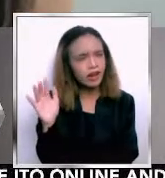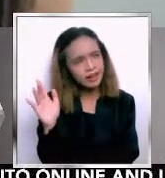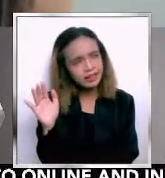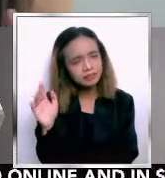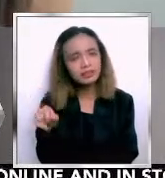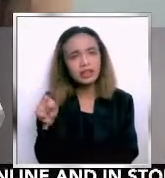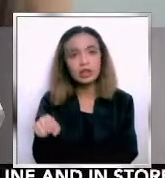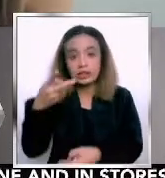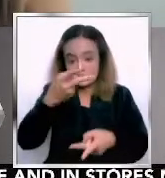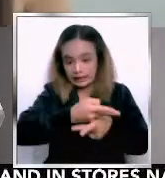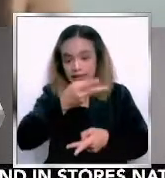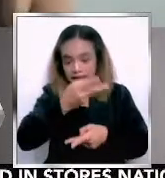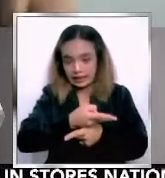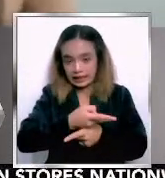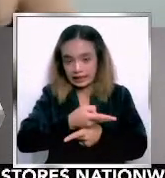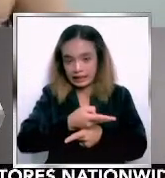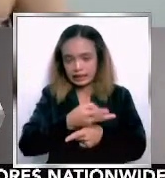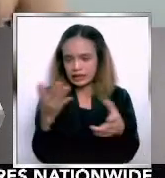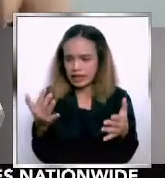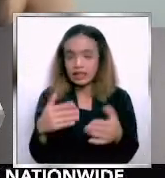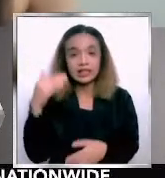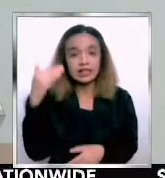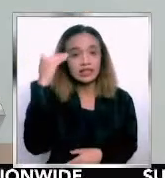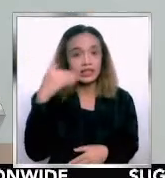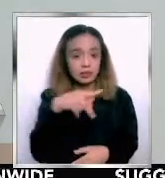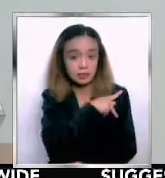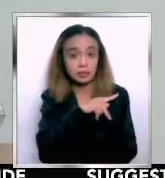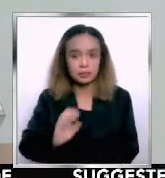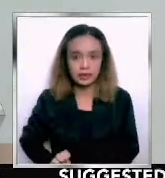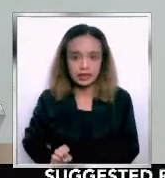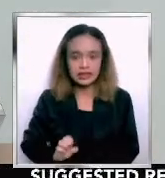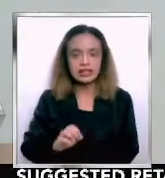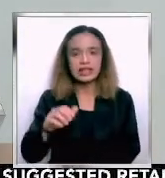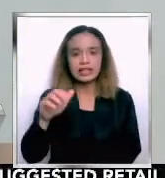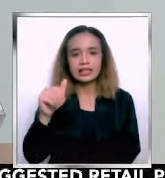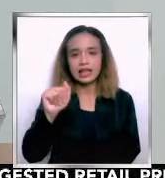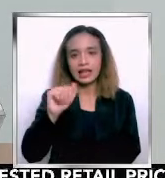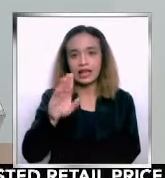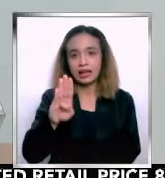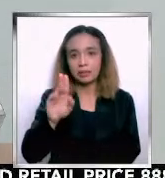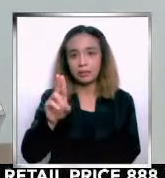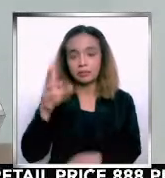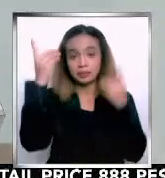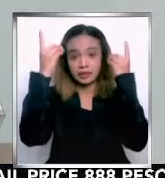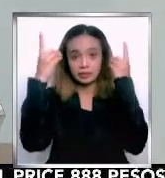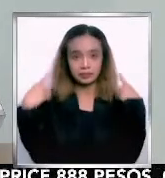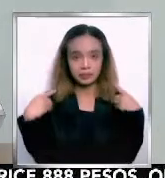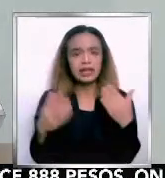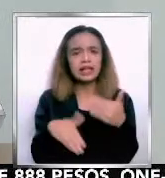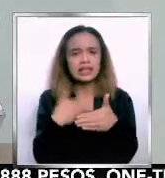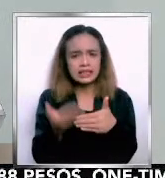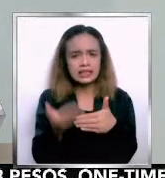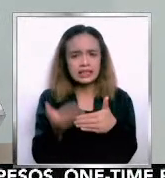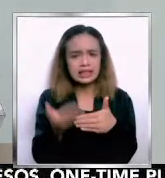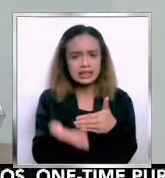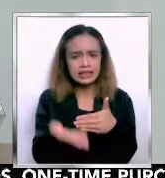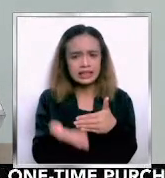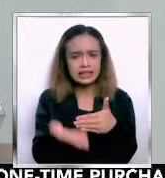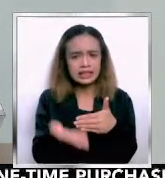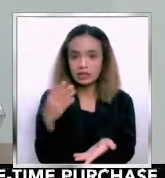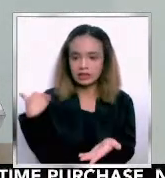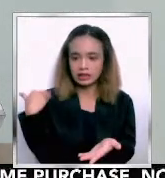nag-aalaga dun sa prince ng Abu Dhabi. Nung pag-uwi dito ng mommy niya, biglang dumating dito yung Prince